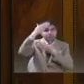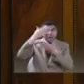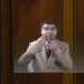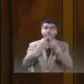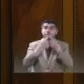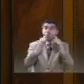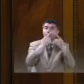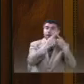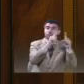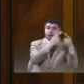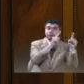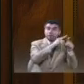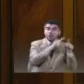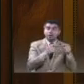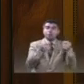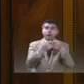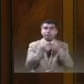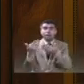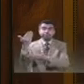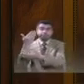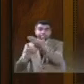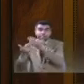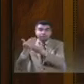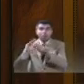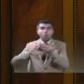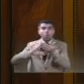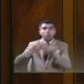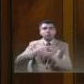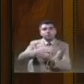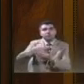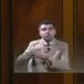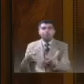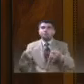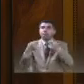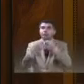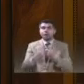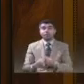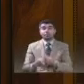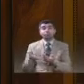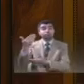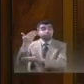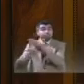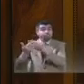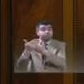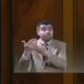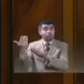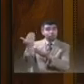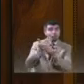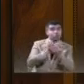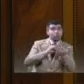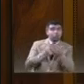تغييرات على مستوى المداخل وكذلك على مستوى النفقات. على مستوى المداخل مثلا، المردودية